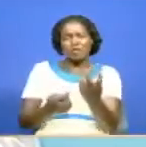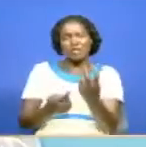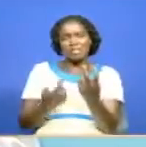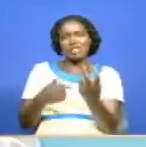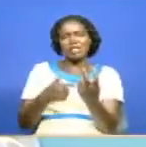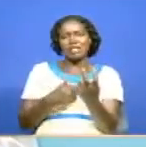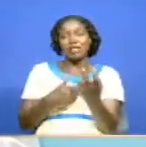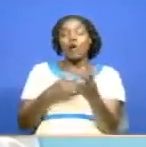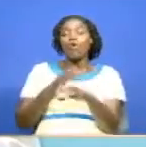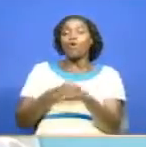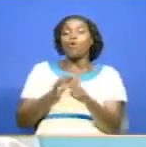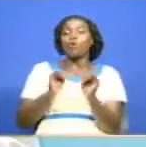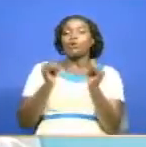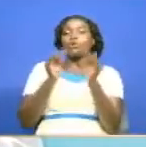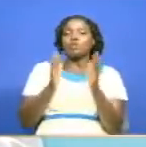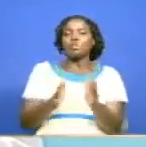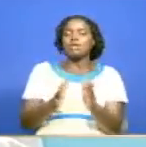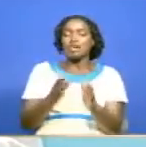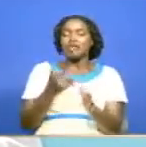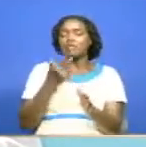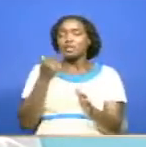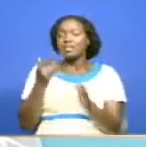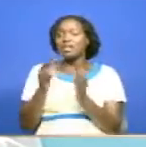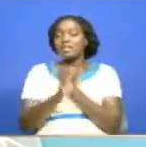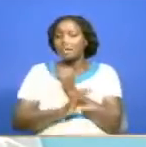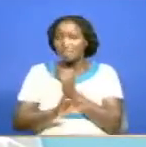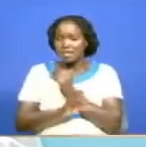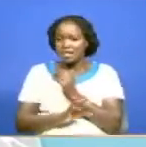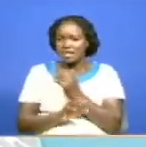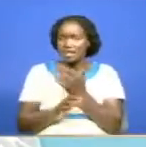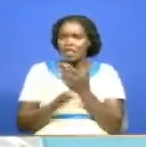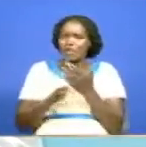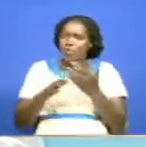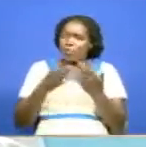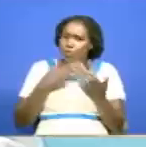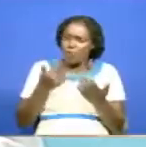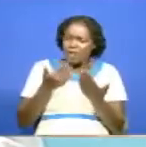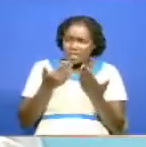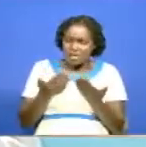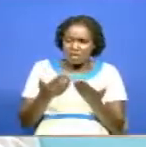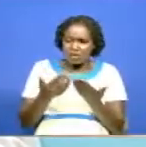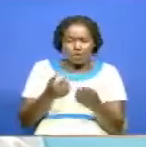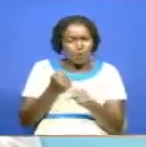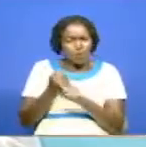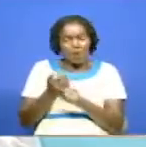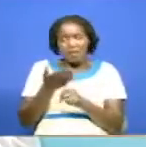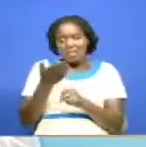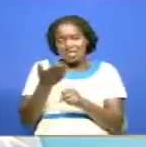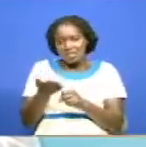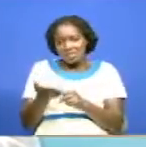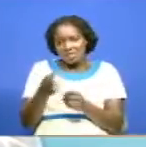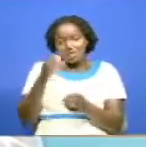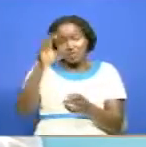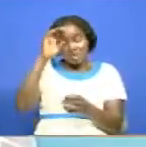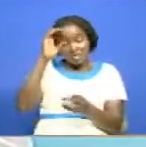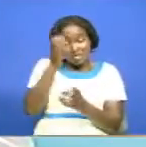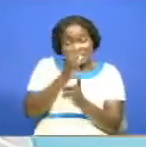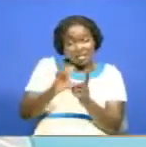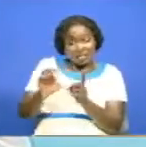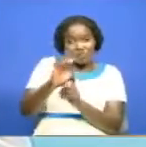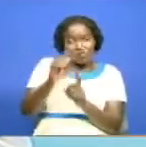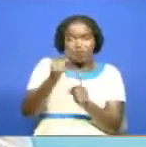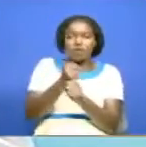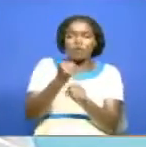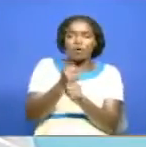tukiita wanahabari na tunaweza kuambia nchi hivi ndivyo tungetaka tukue tukiangalia mazingira tunayofanyia kazi,